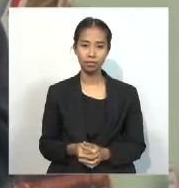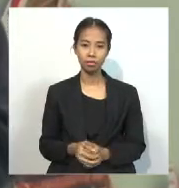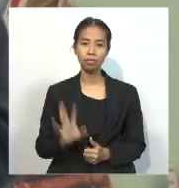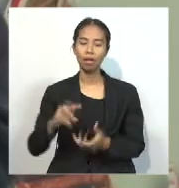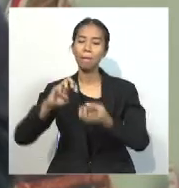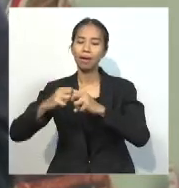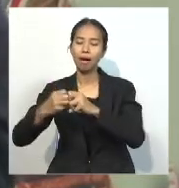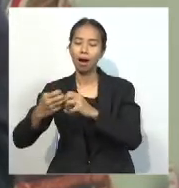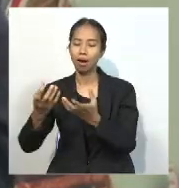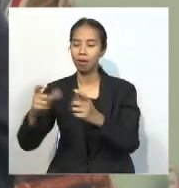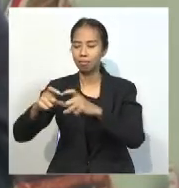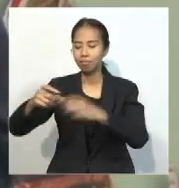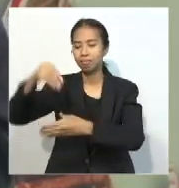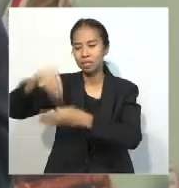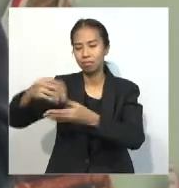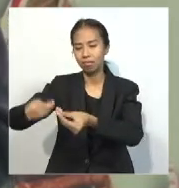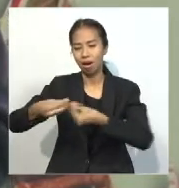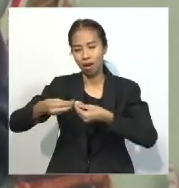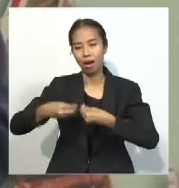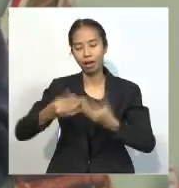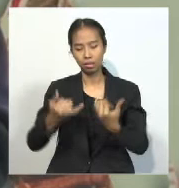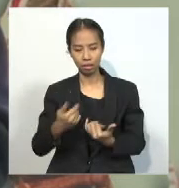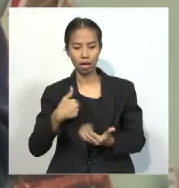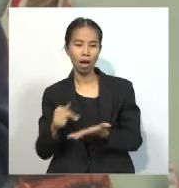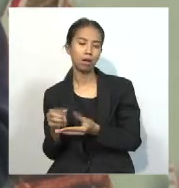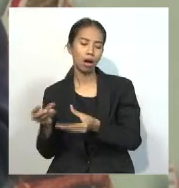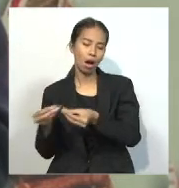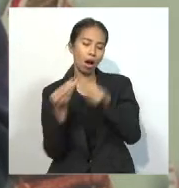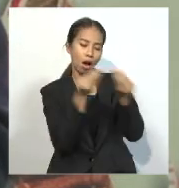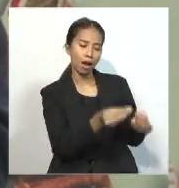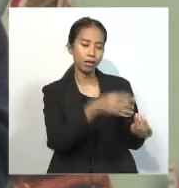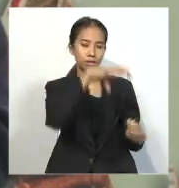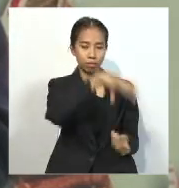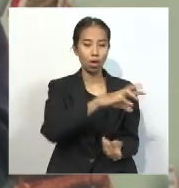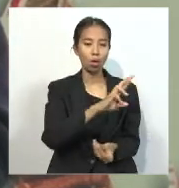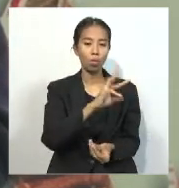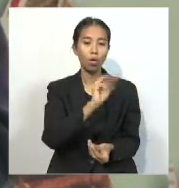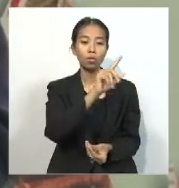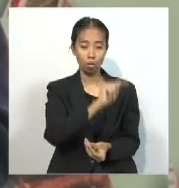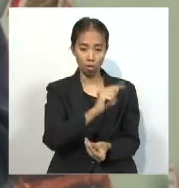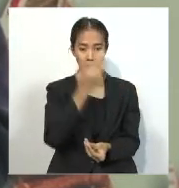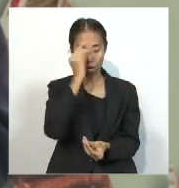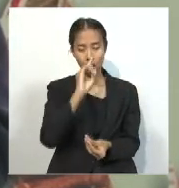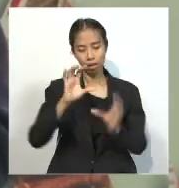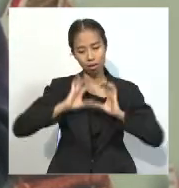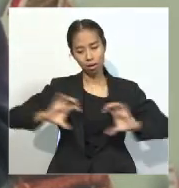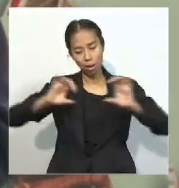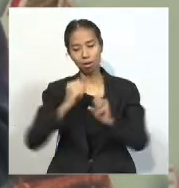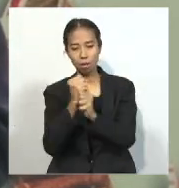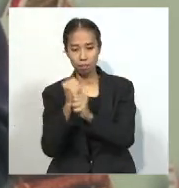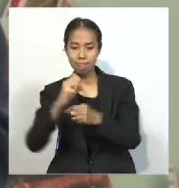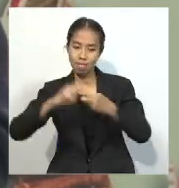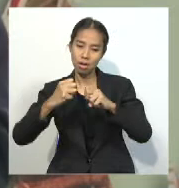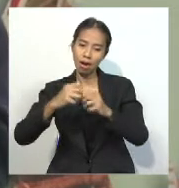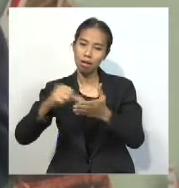นาให้ผมก็ส่งให้รัฐมนตรีไปรับผิดชอบแก้ไขปัญหานะครับรัฐบาลก็จะเป็นต้องทำงานต่อเนื่องไม่ว่าจะไปสู่ต